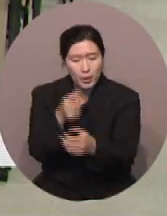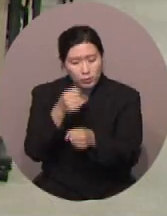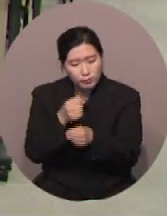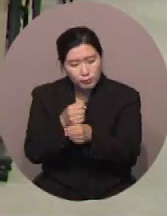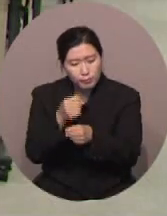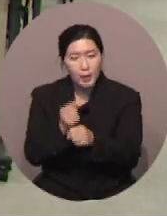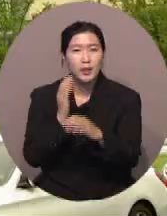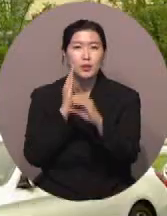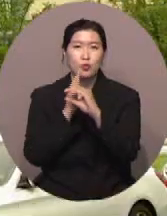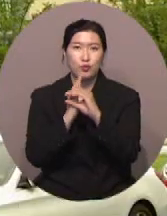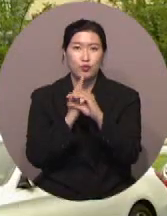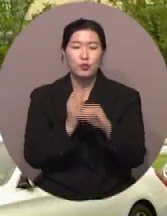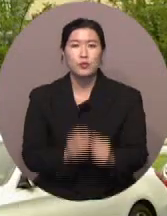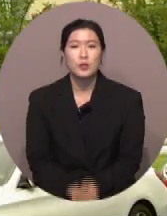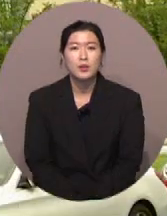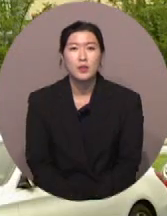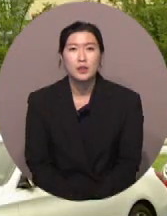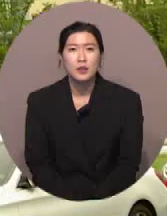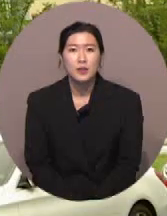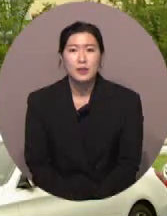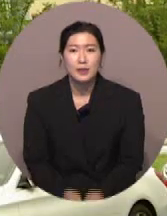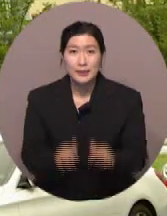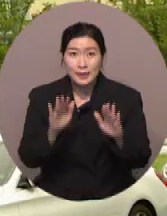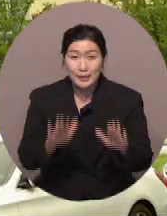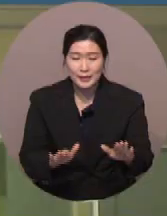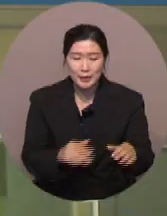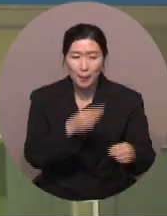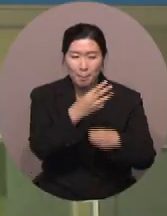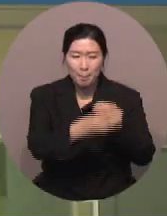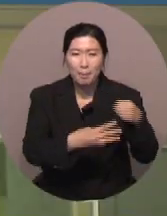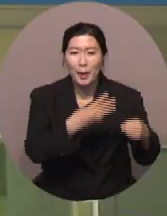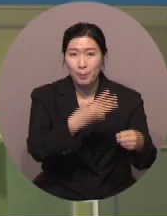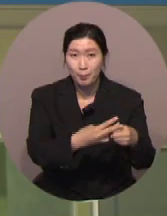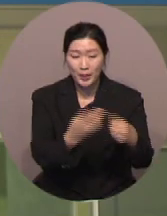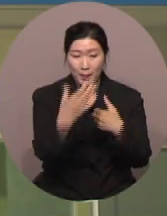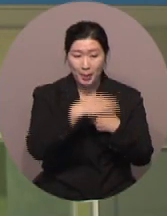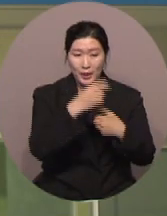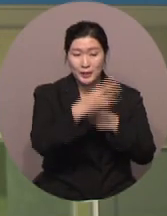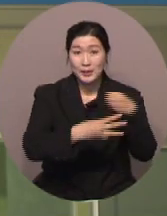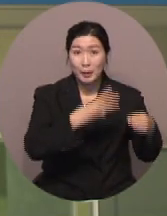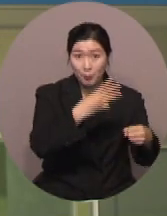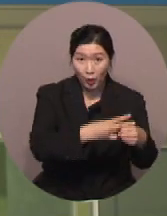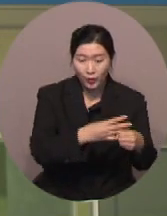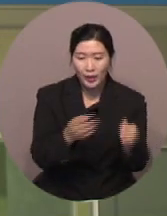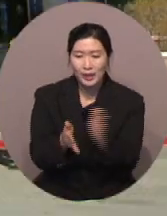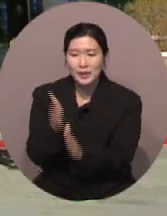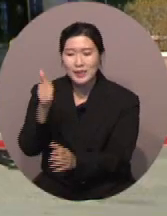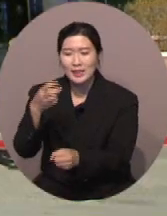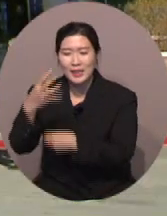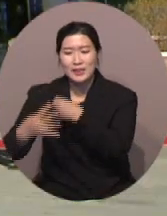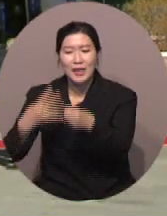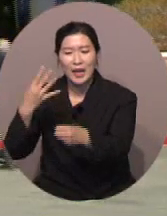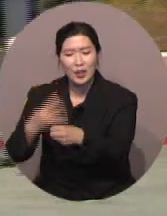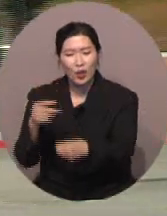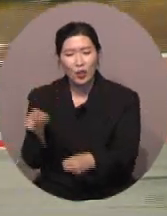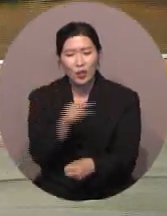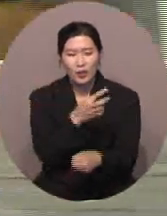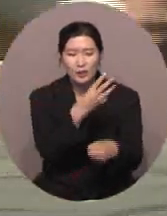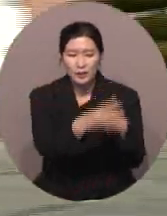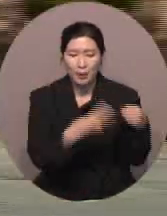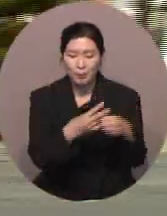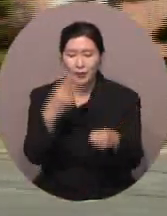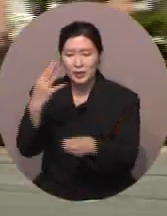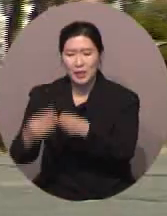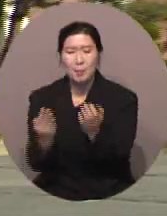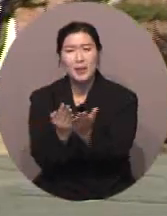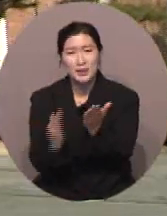중입니다 현재 대부분 기관장 들의 임기는 3년으로 도 있어 산 연인 시장 인기와 맞지 않습니다 이를